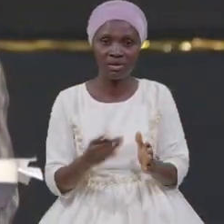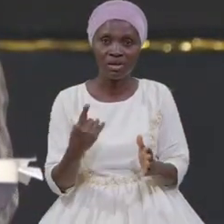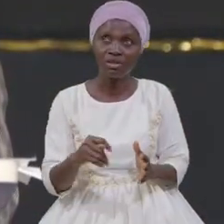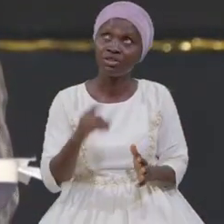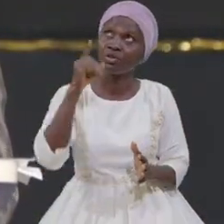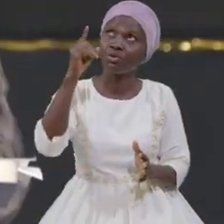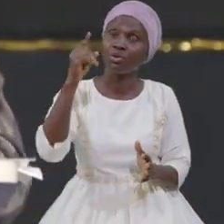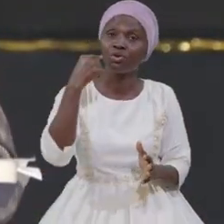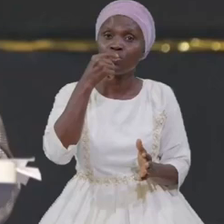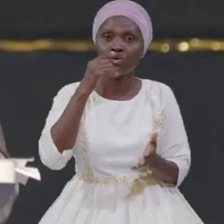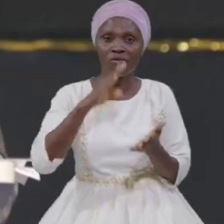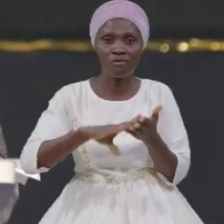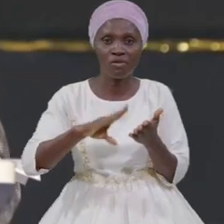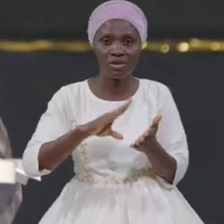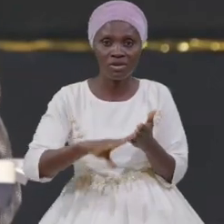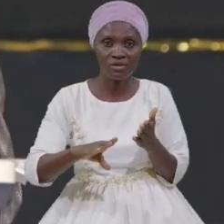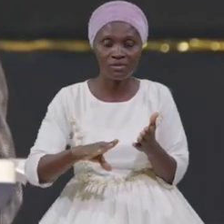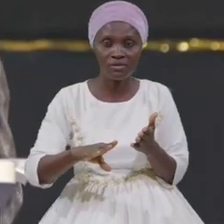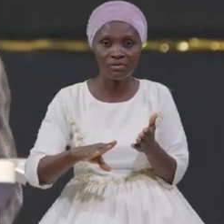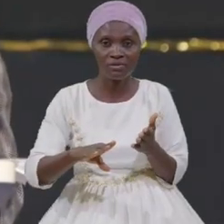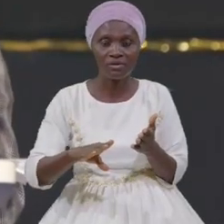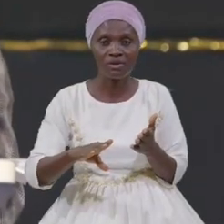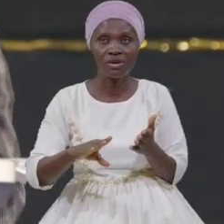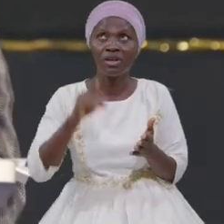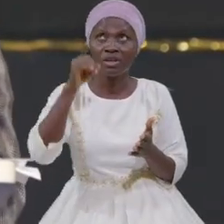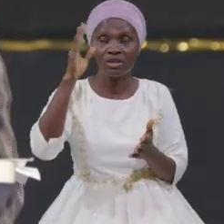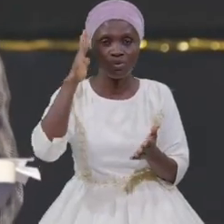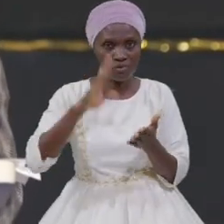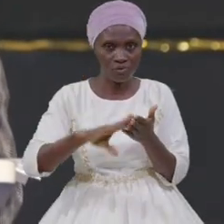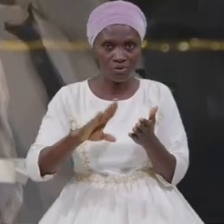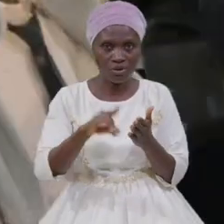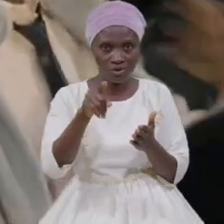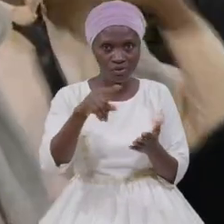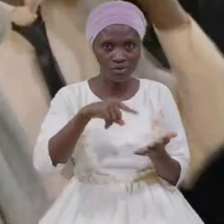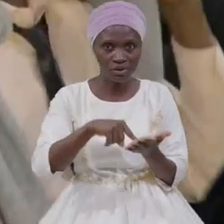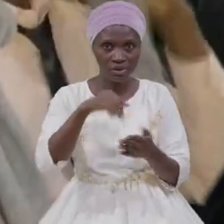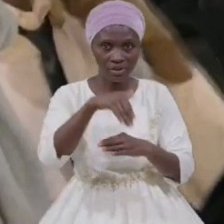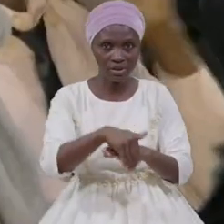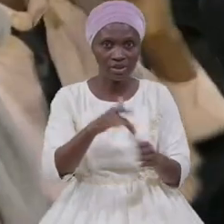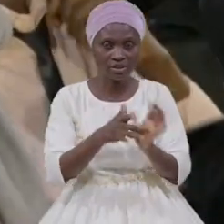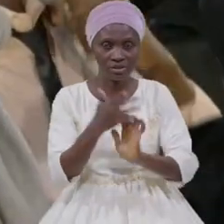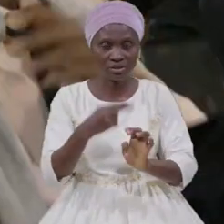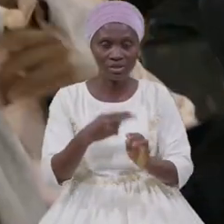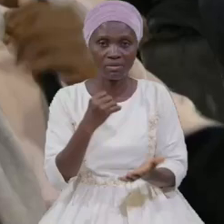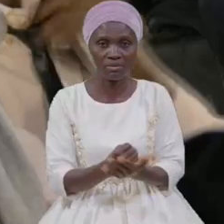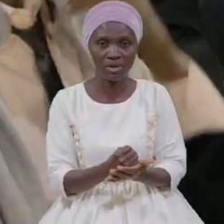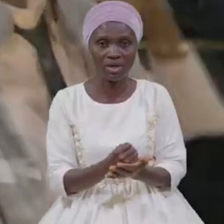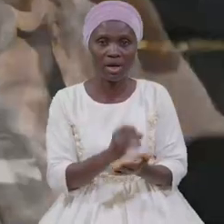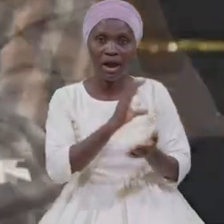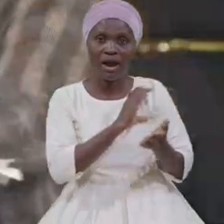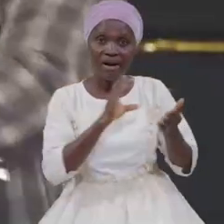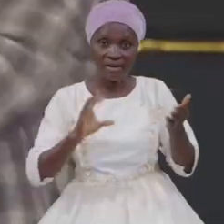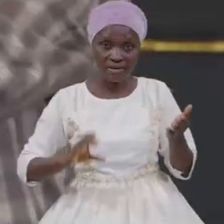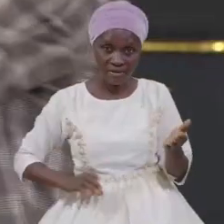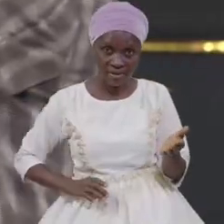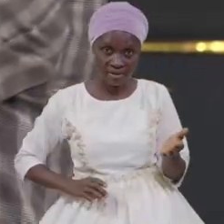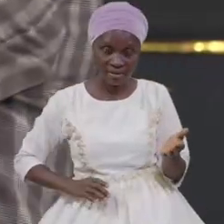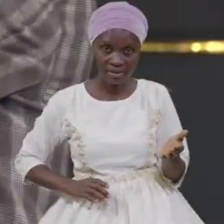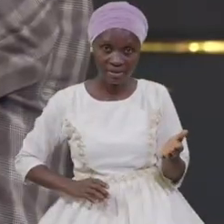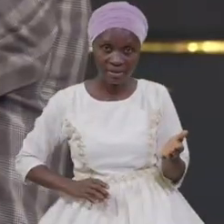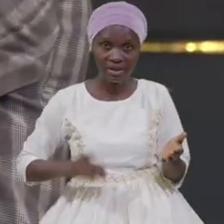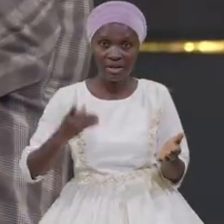qui pardonne et qui va te pardonner ce soir. Amen. Christ,